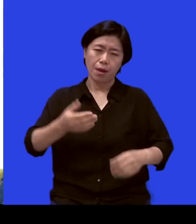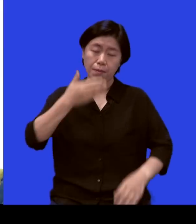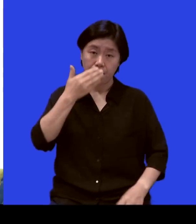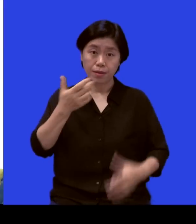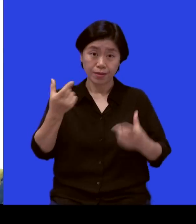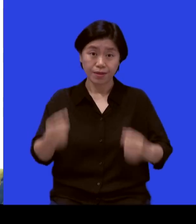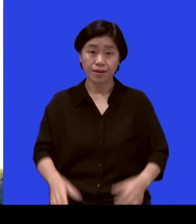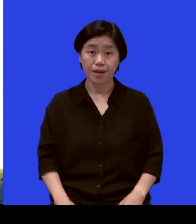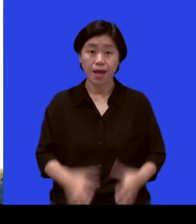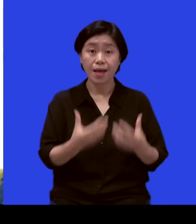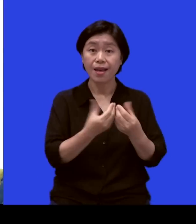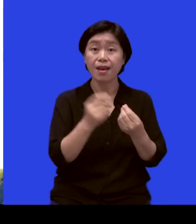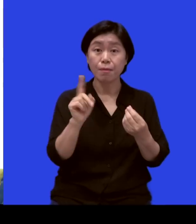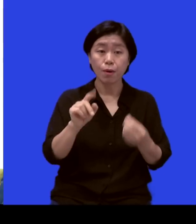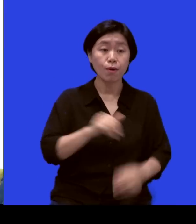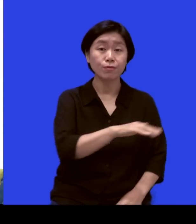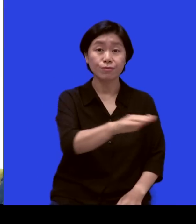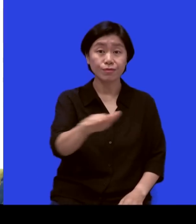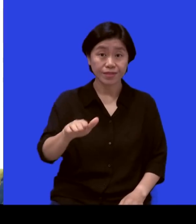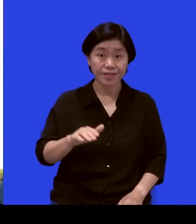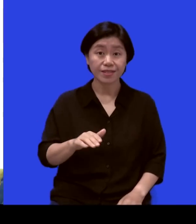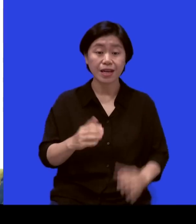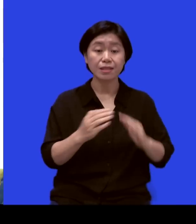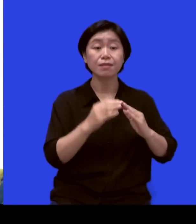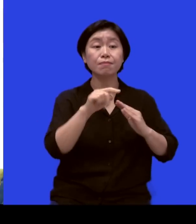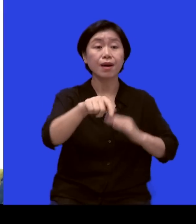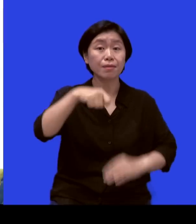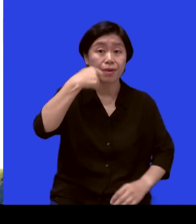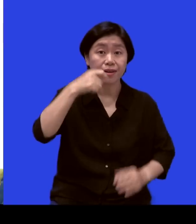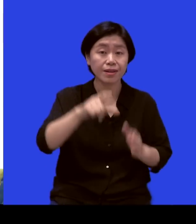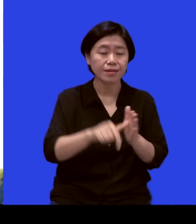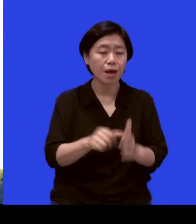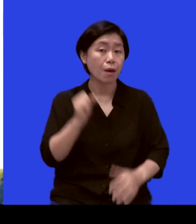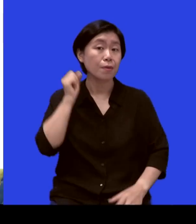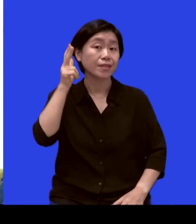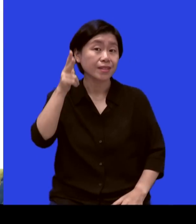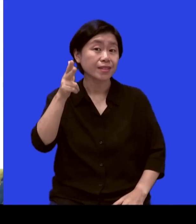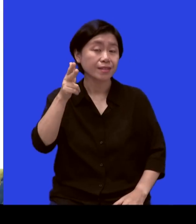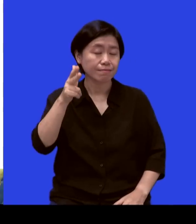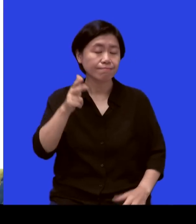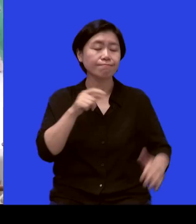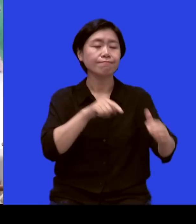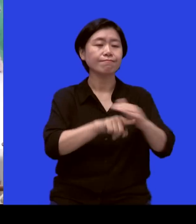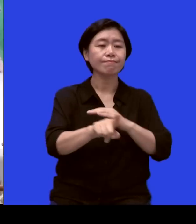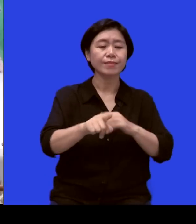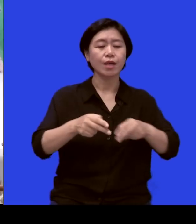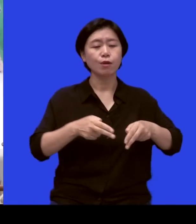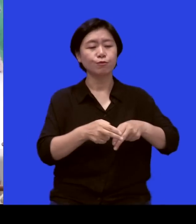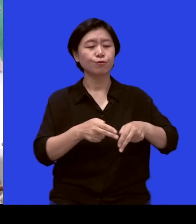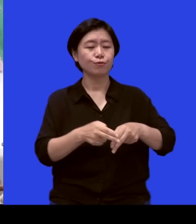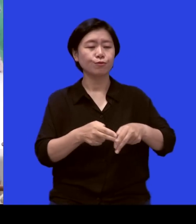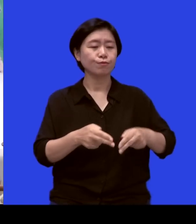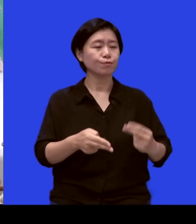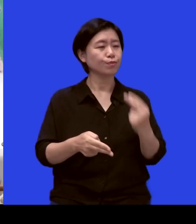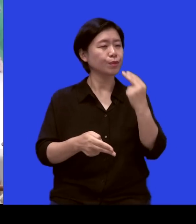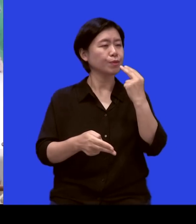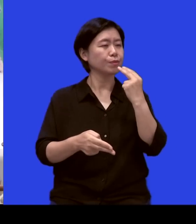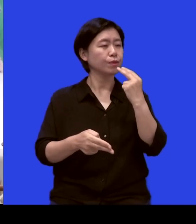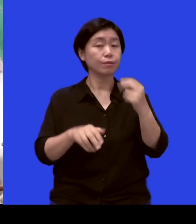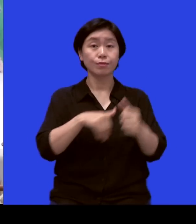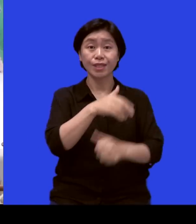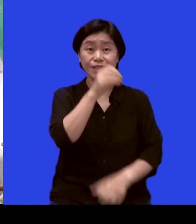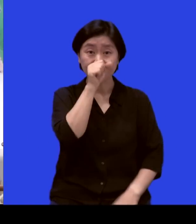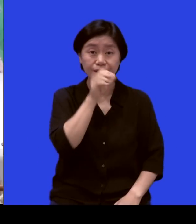일반인들이 생활하다가 외식하면서 호텔 가서 우리 부부가 한번 식사하자는 그런 분위기죠, 뭐 본인들은. 그래서